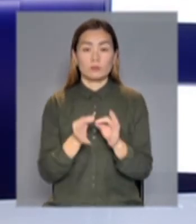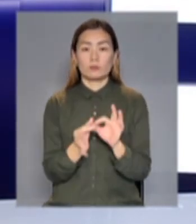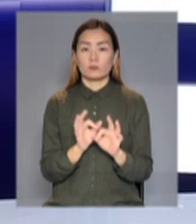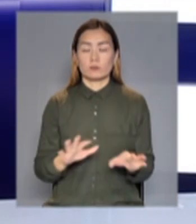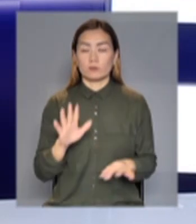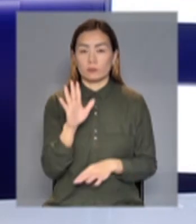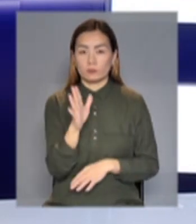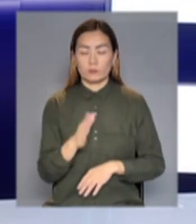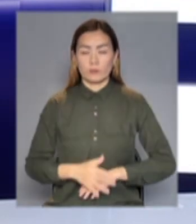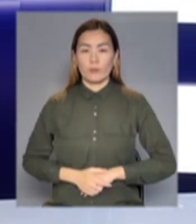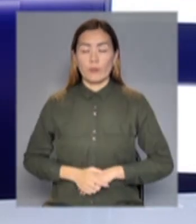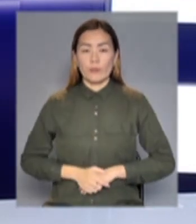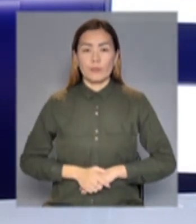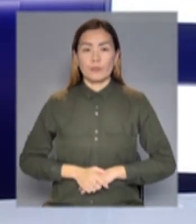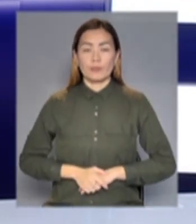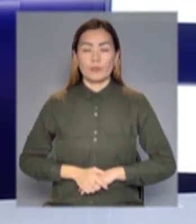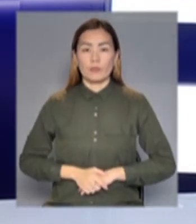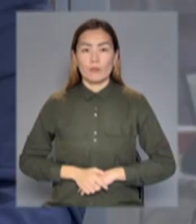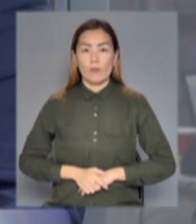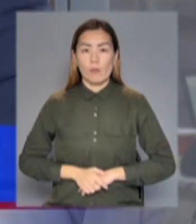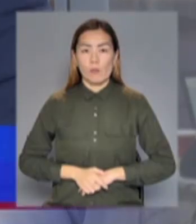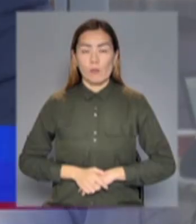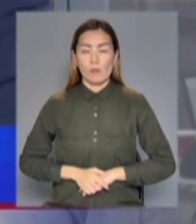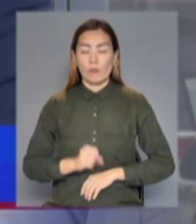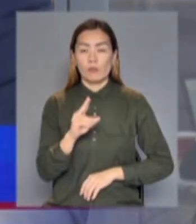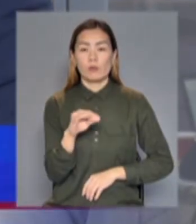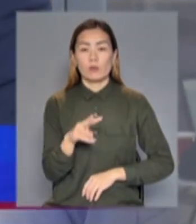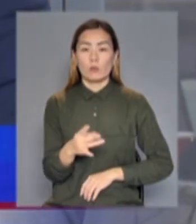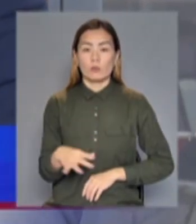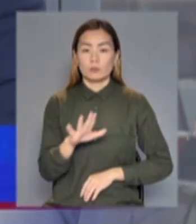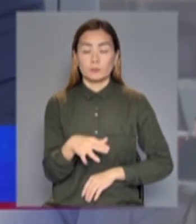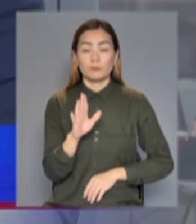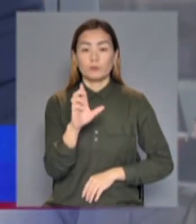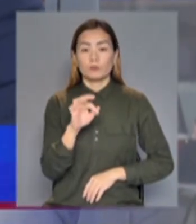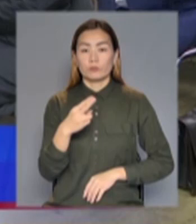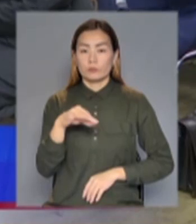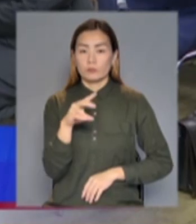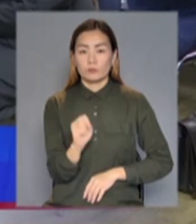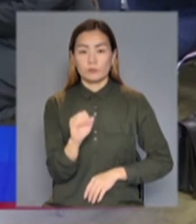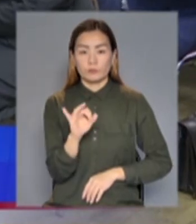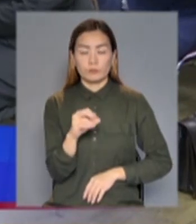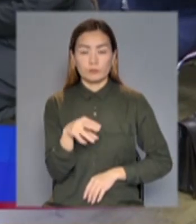коллега Алишер тулеген Аким сельского округа будня